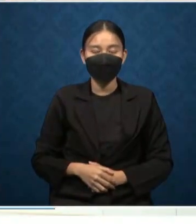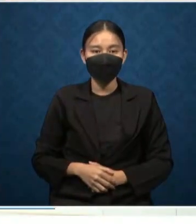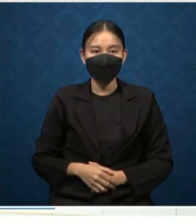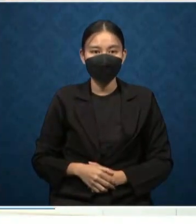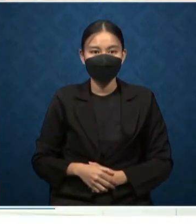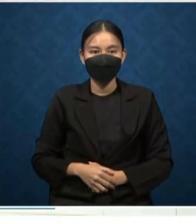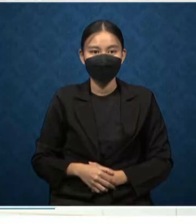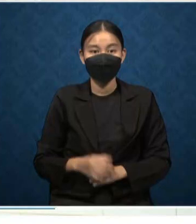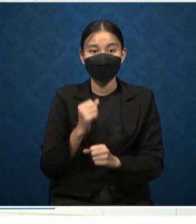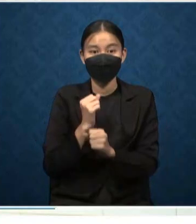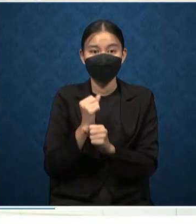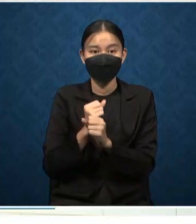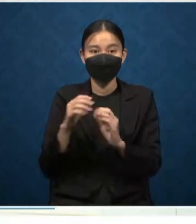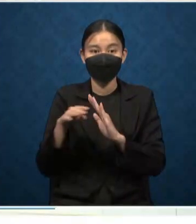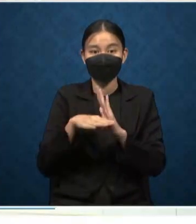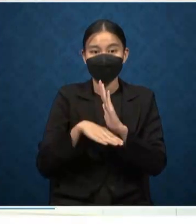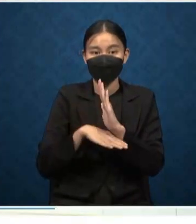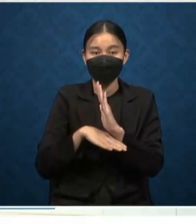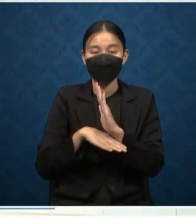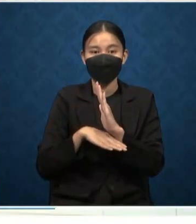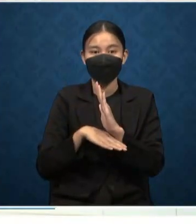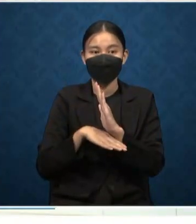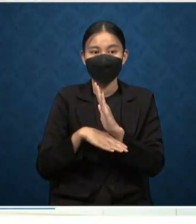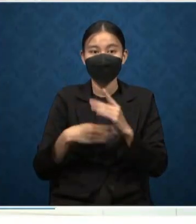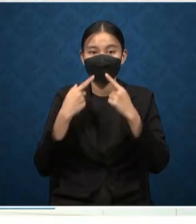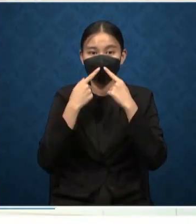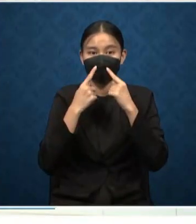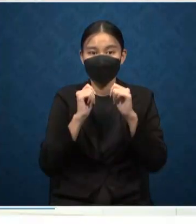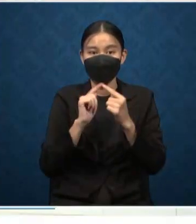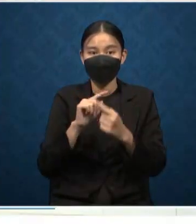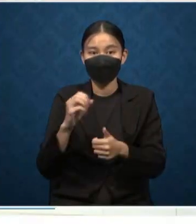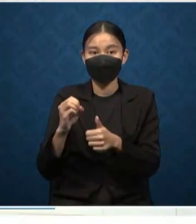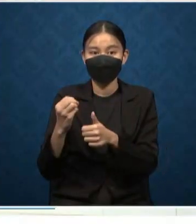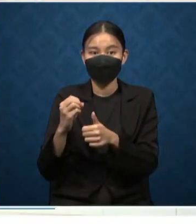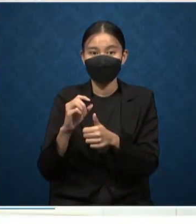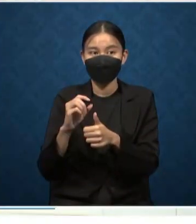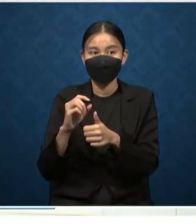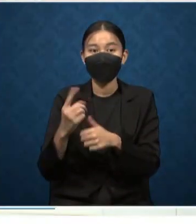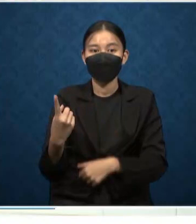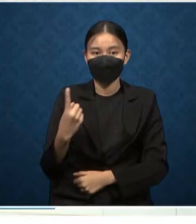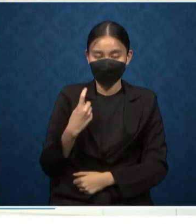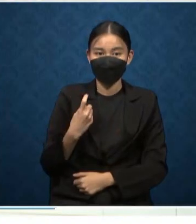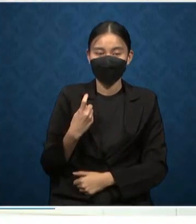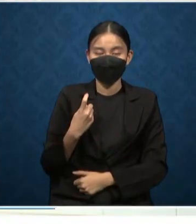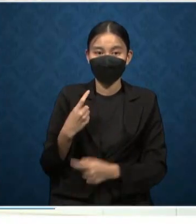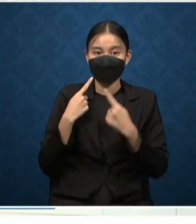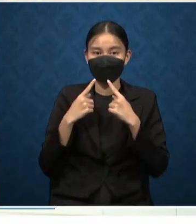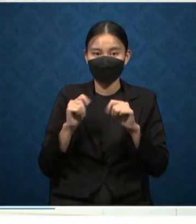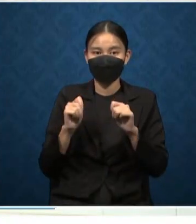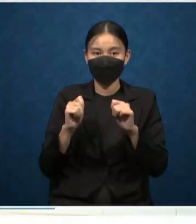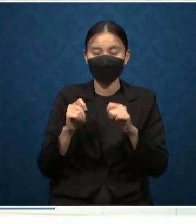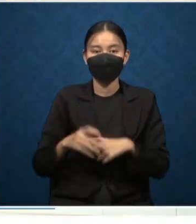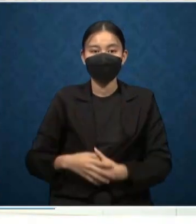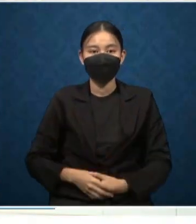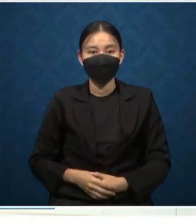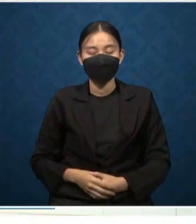ในการนำเินการนะครับผมข Jake ตอบใส่วของข้อประเงินคำถามด้วยนะครับไปเลย